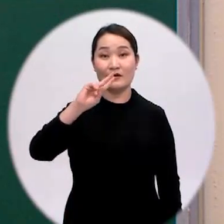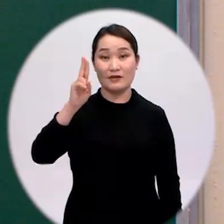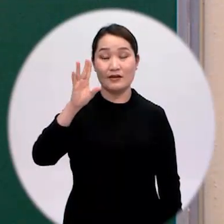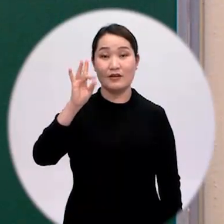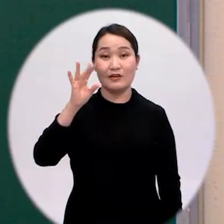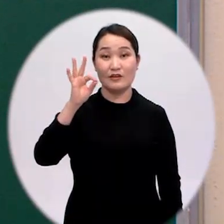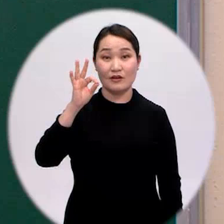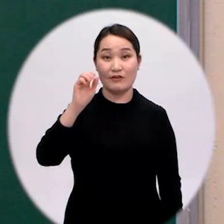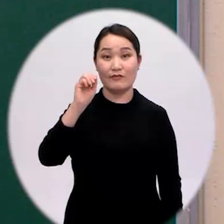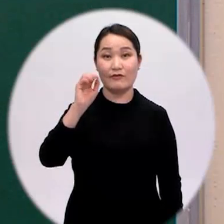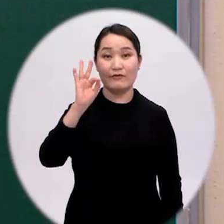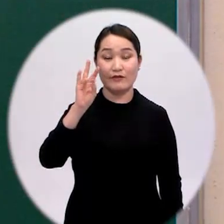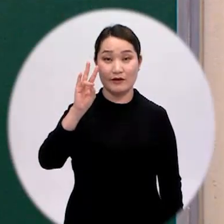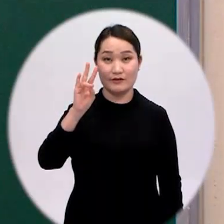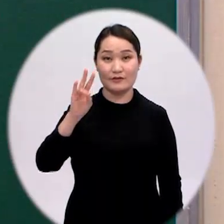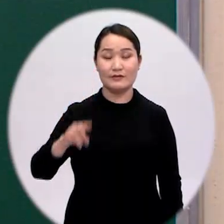Микрофон.